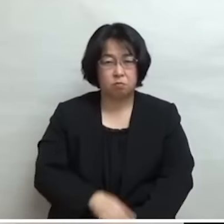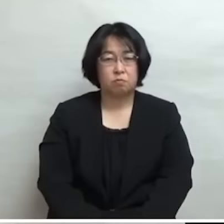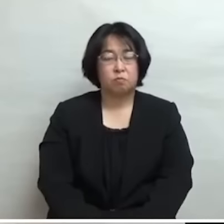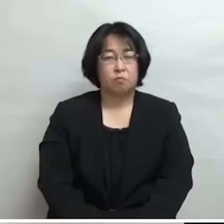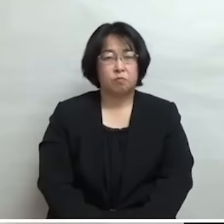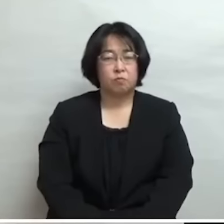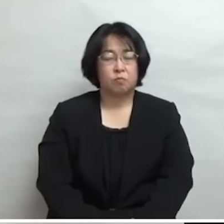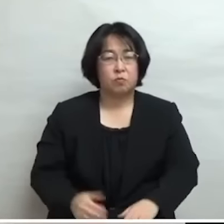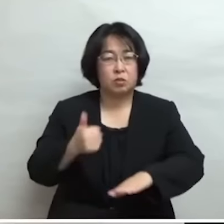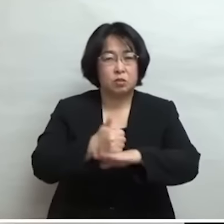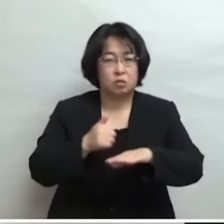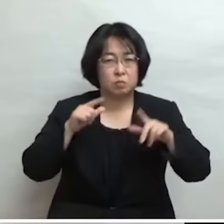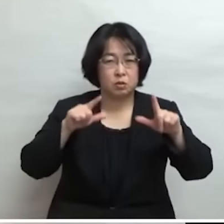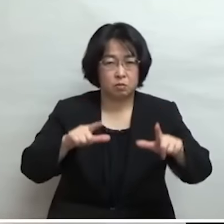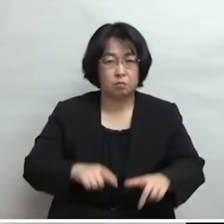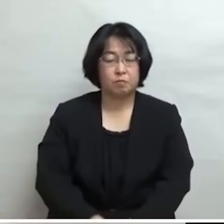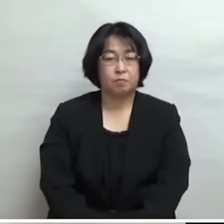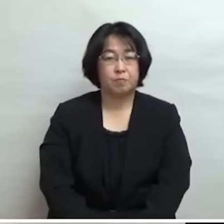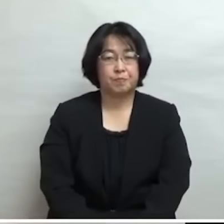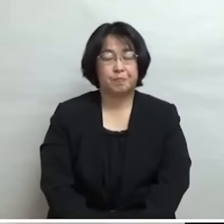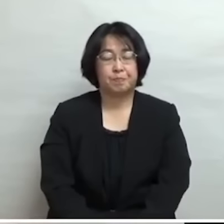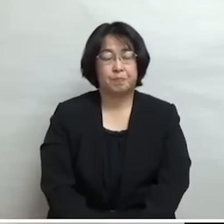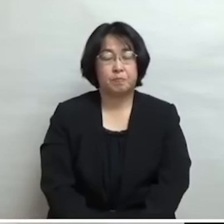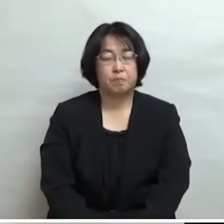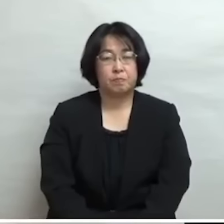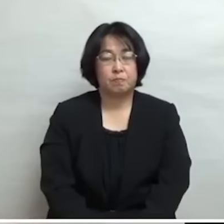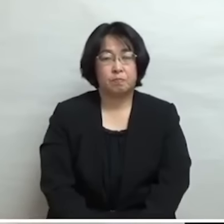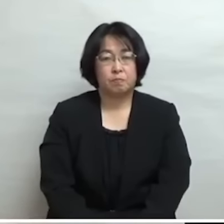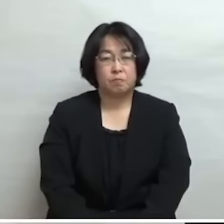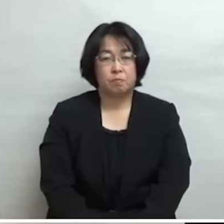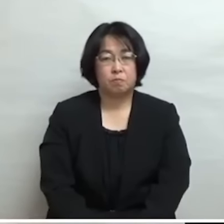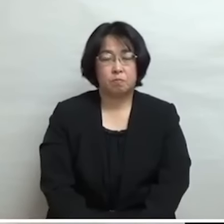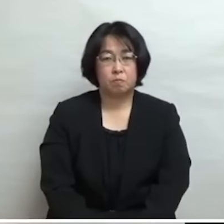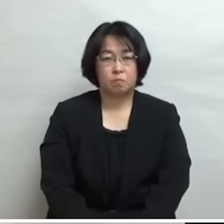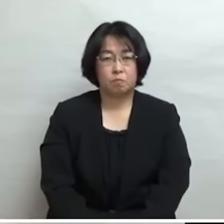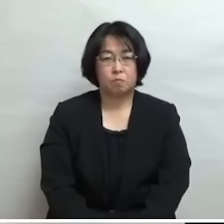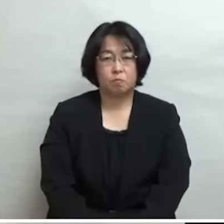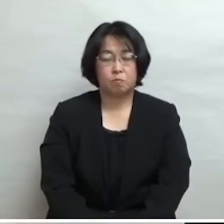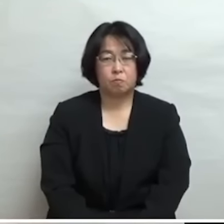臣さんよくご存じだと思うんですけど、ちょっとここにメモの見るとですね、